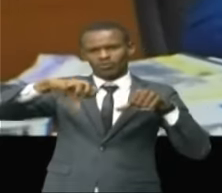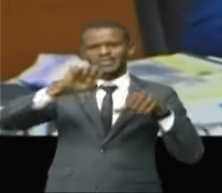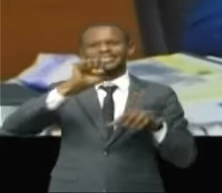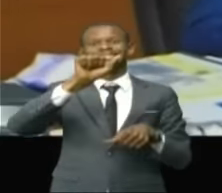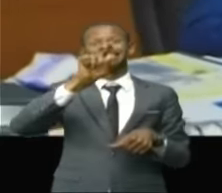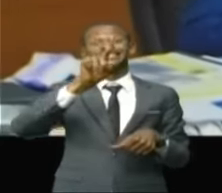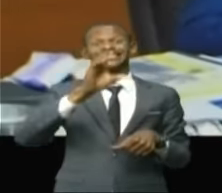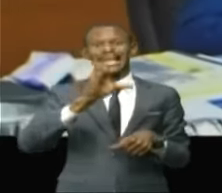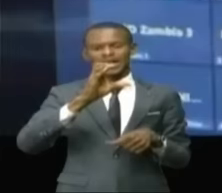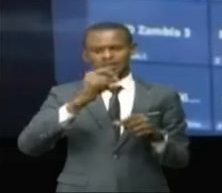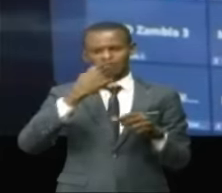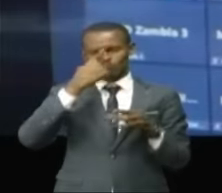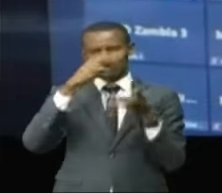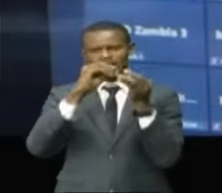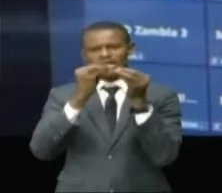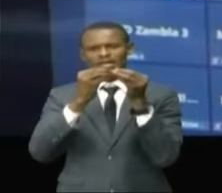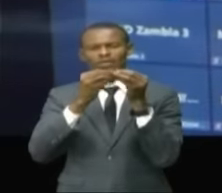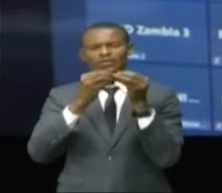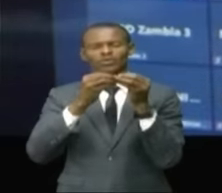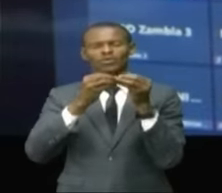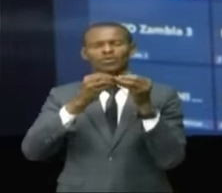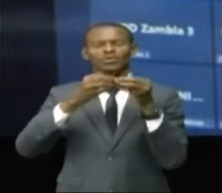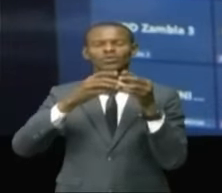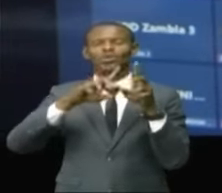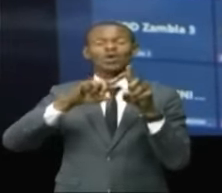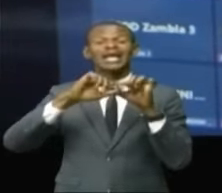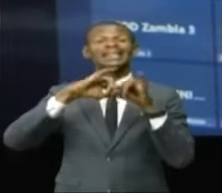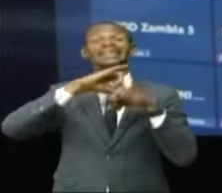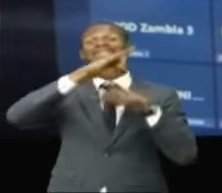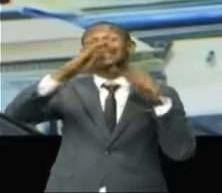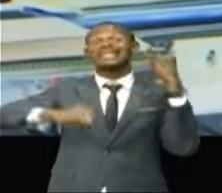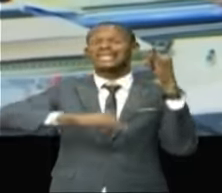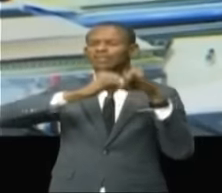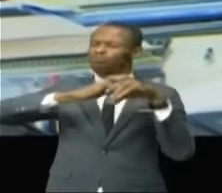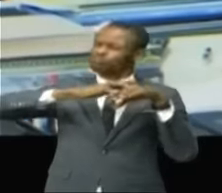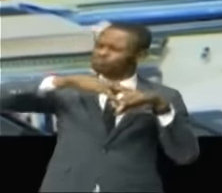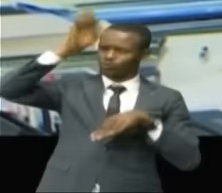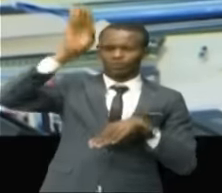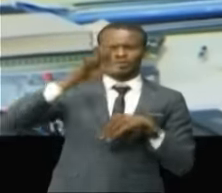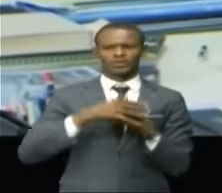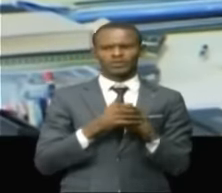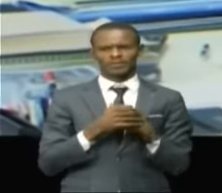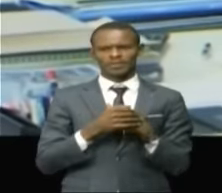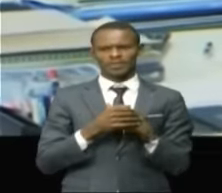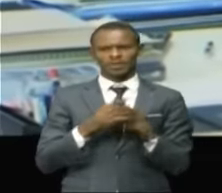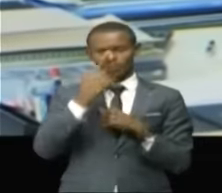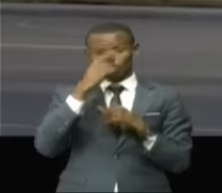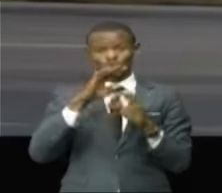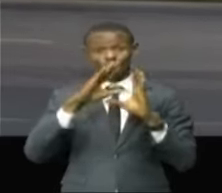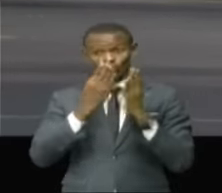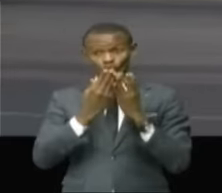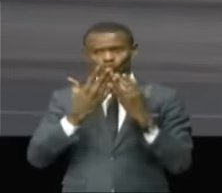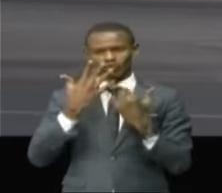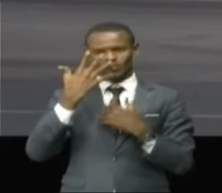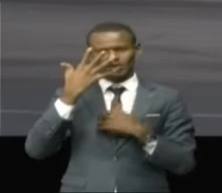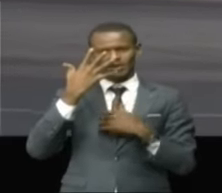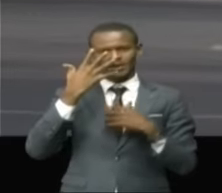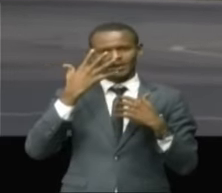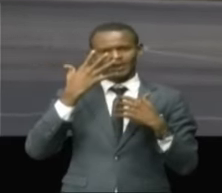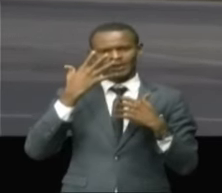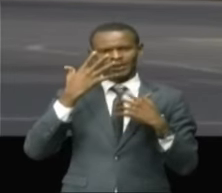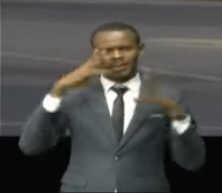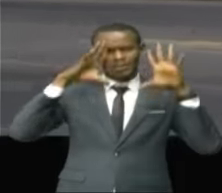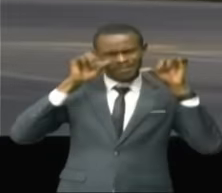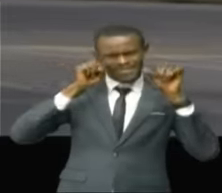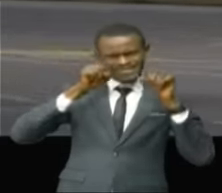s'est apesanti sur la situation sécuritaire dans l'est de la République démocratique du Congo. Le président de la République, Félix Antoine Tshisekedi